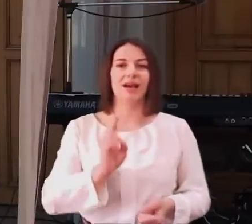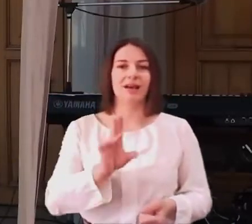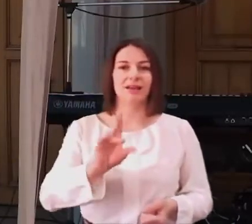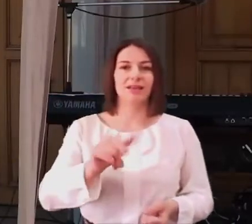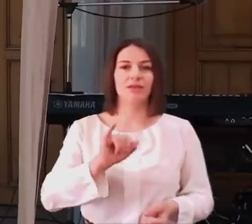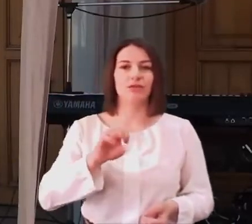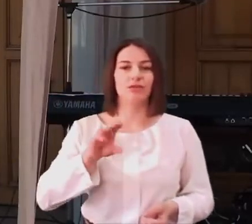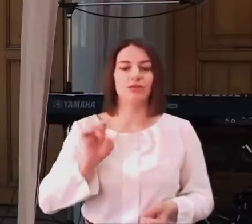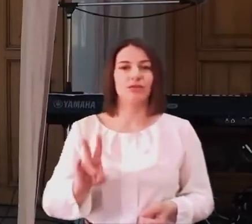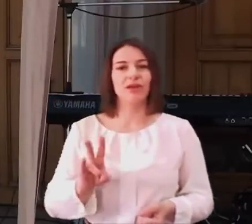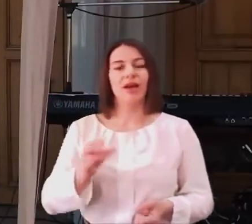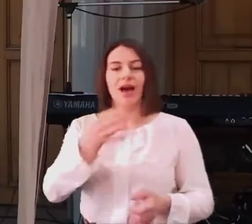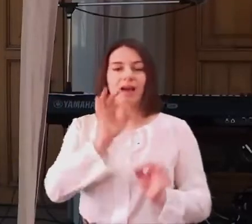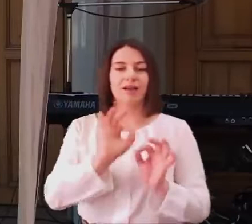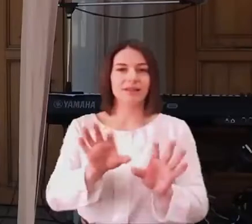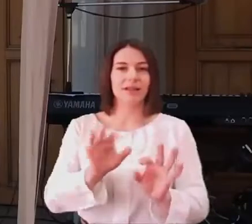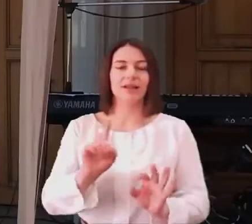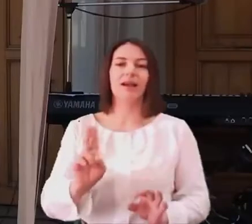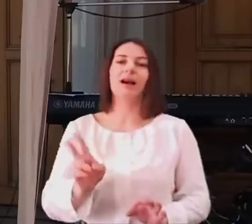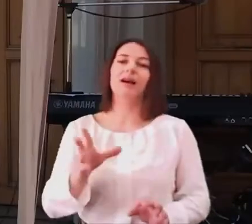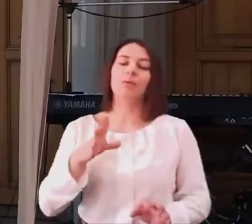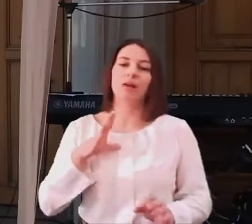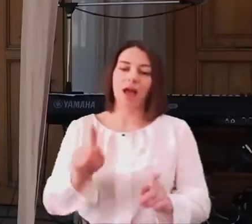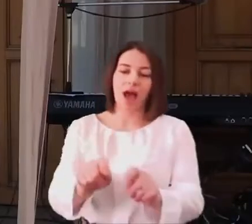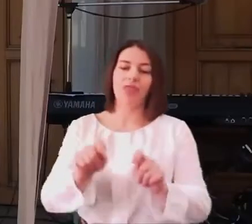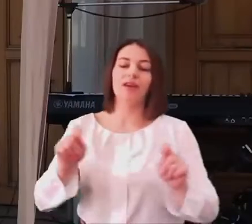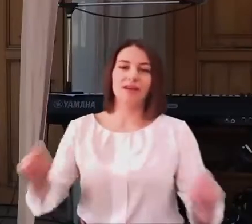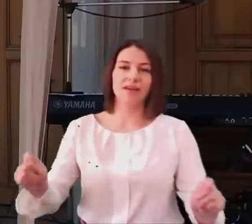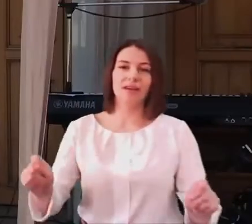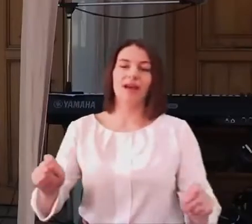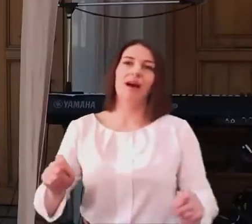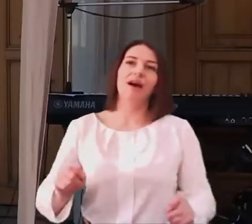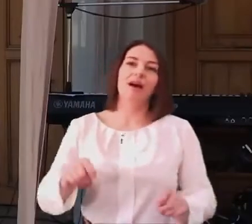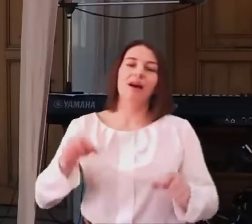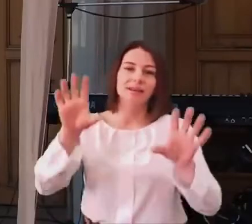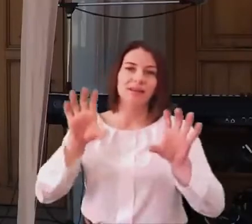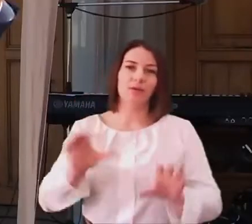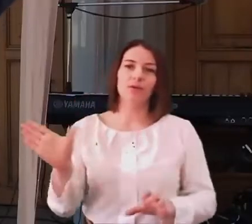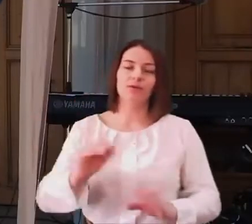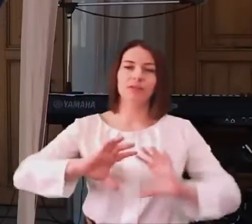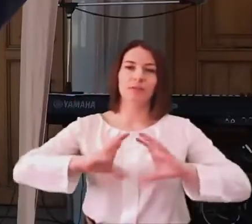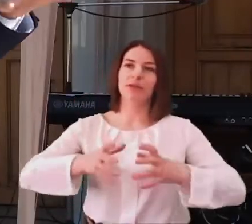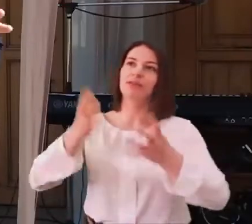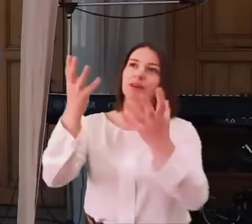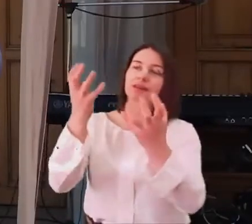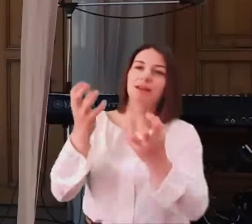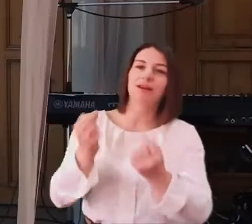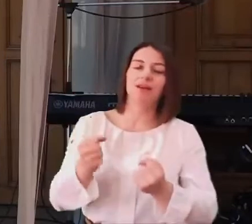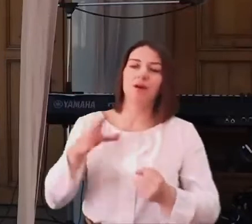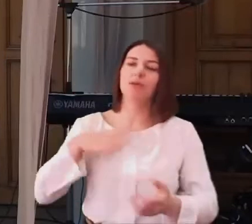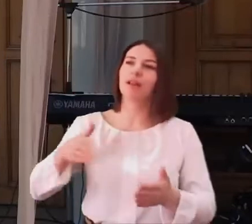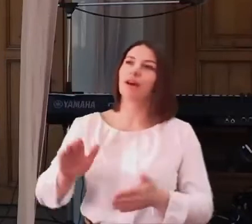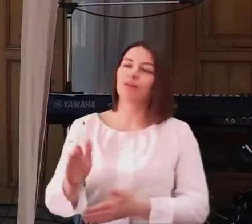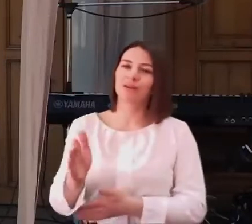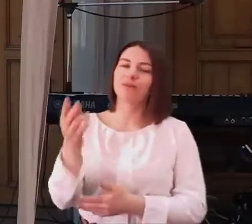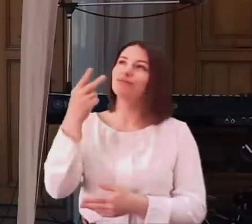открыл всем вам известный закон всемирного тяготения. Он гулял как-то вечером, видел уже луну, знаете, когда еще светло,